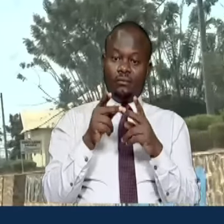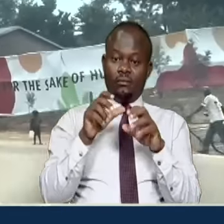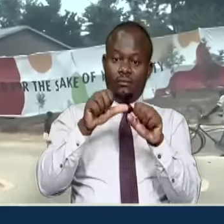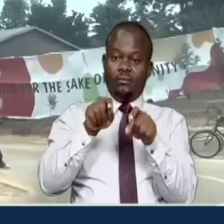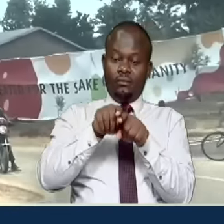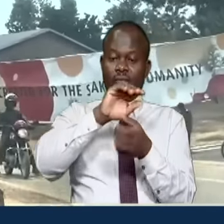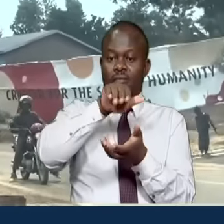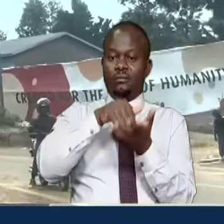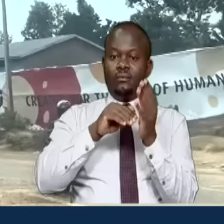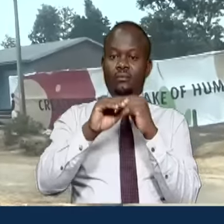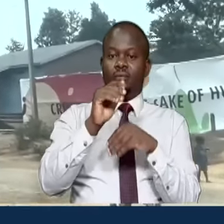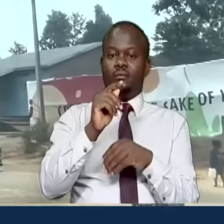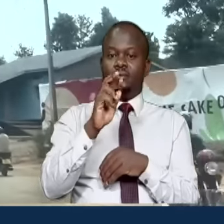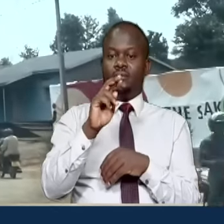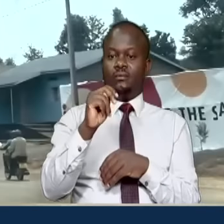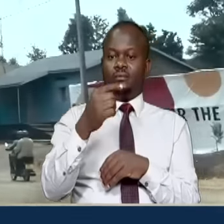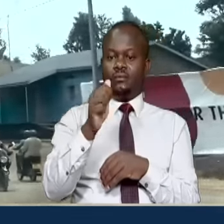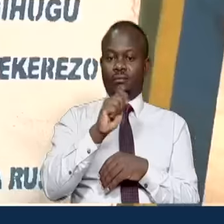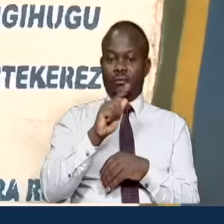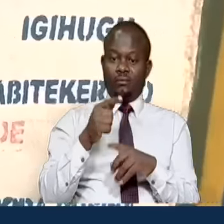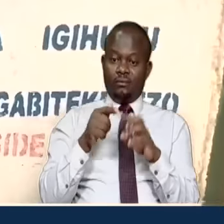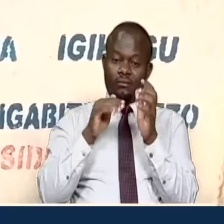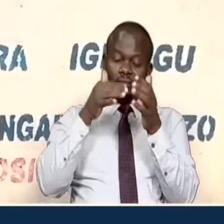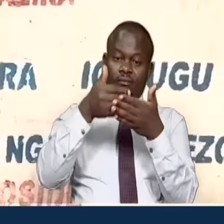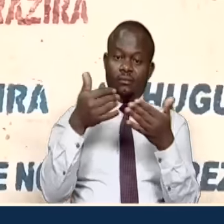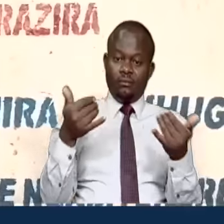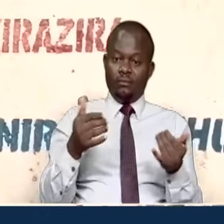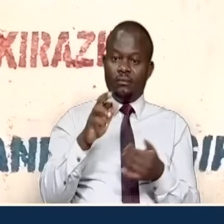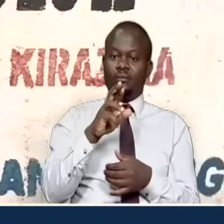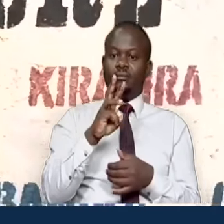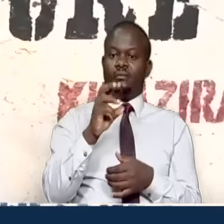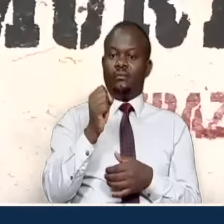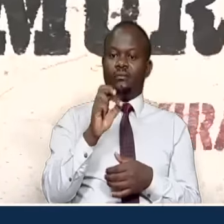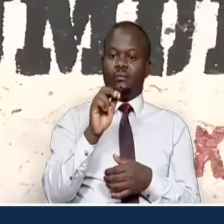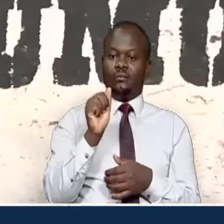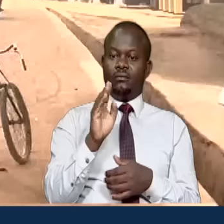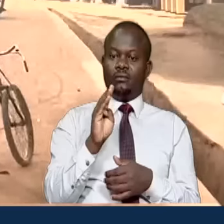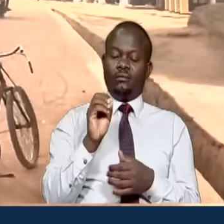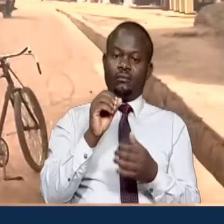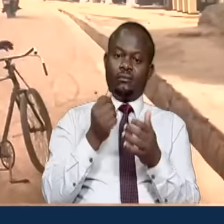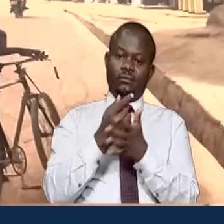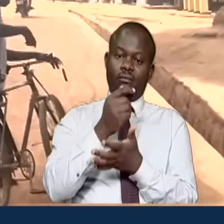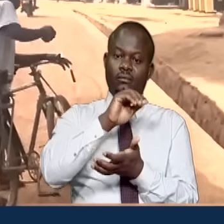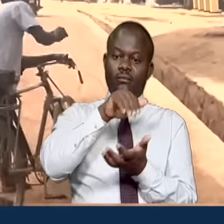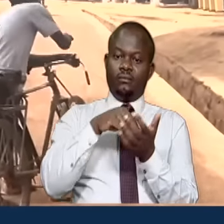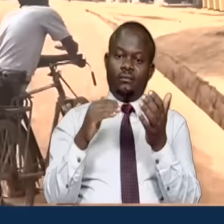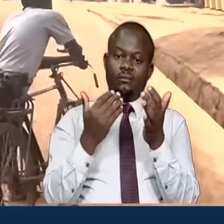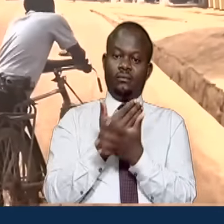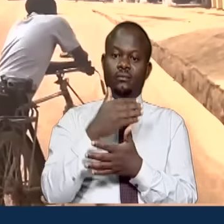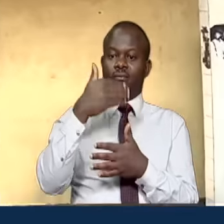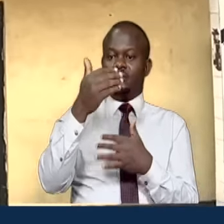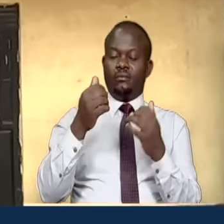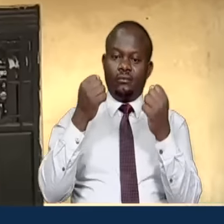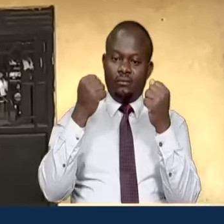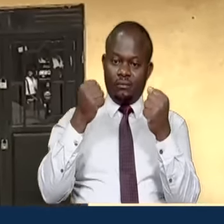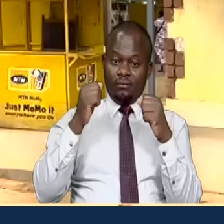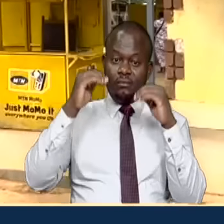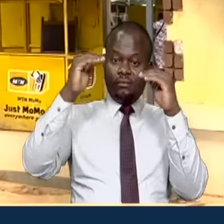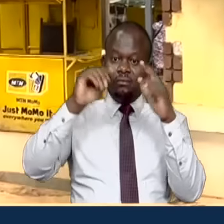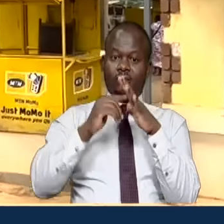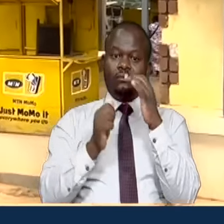centre y'ubucuruzi ya Karangazi. Gusa amaginga ya mu kagari ka Rwisirabo havutse indi centre nshya y'ubucuruzi ya Humure igenda ikomera. mu ntangiriro